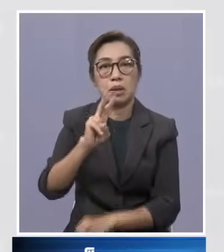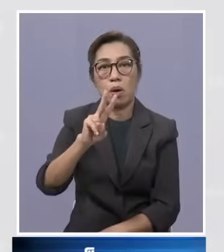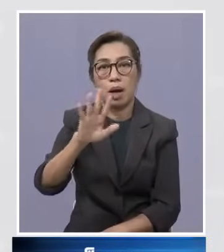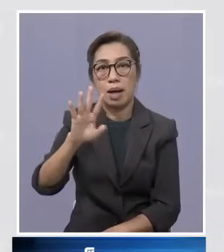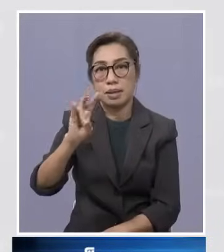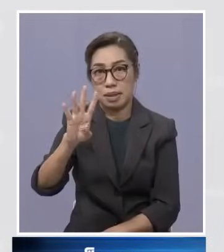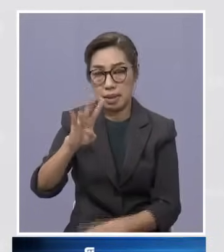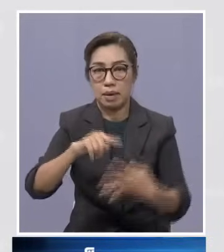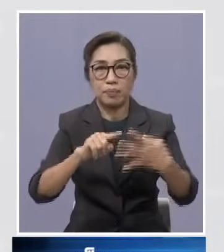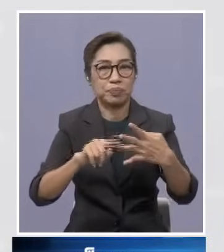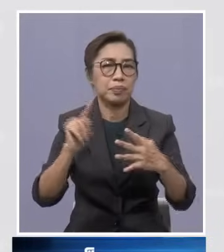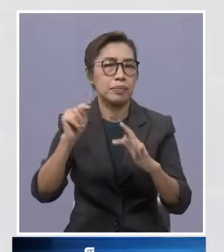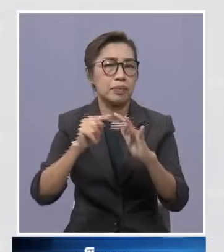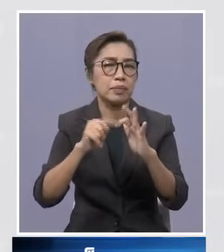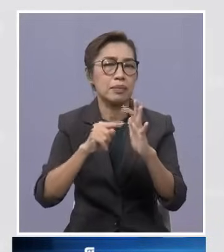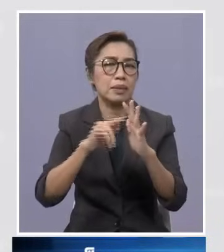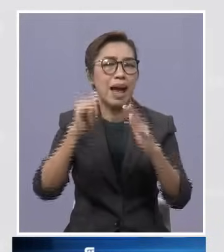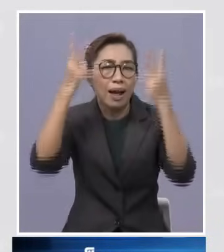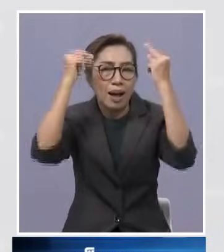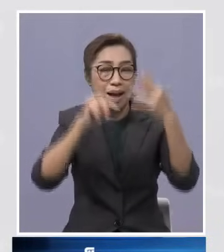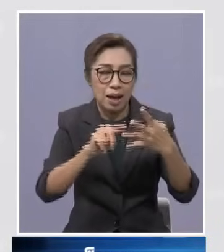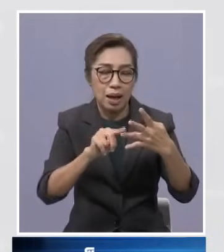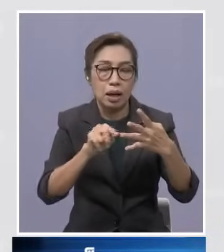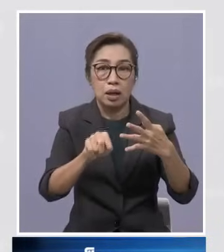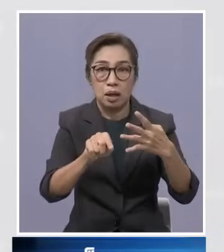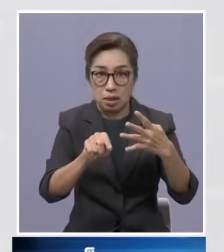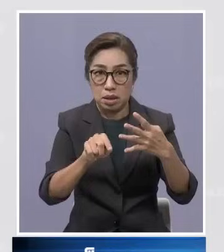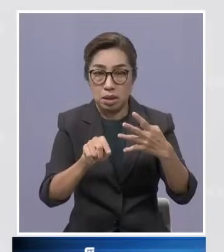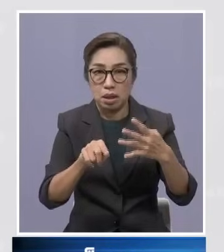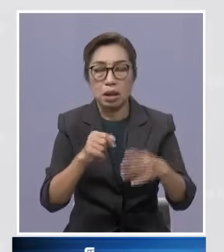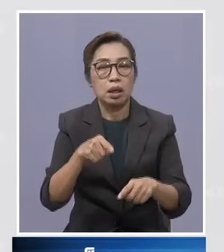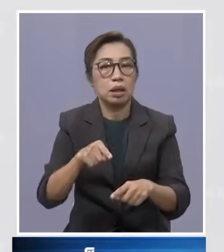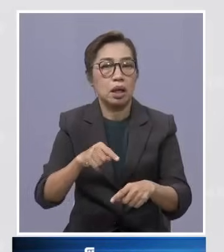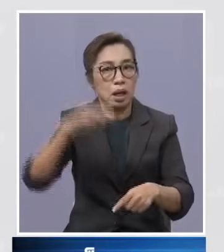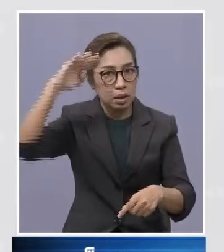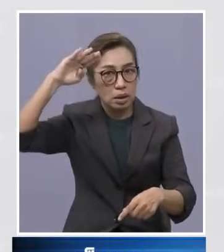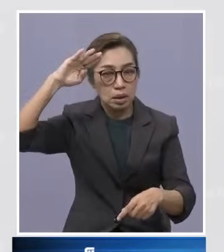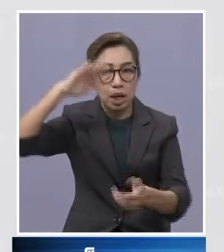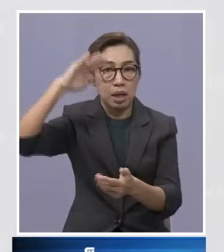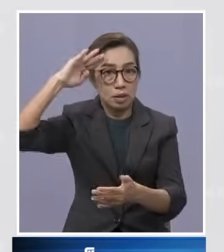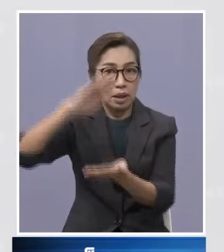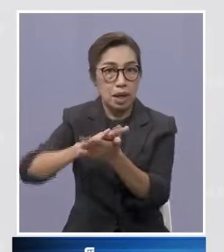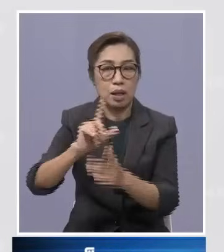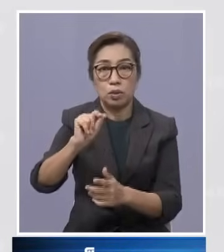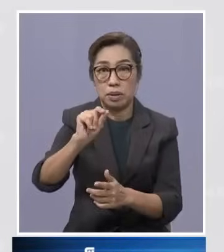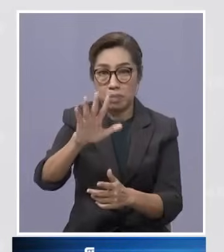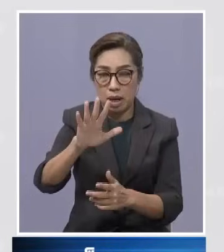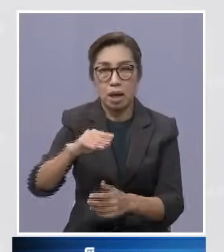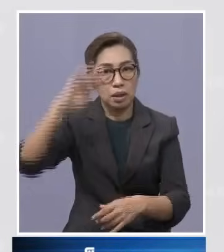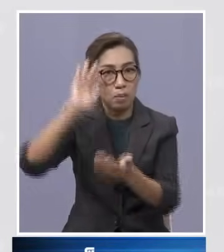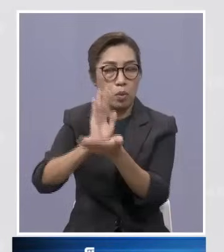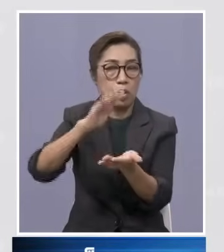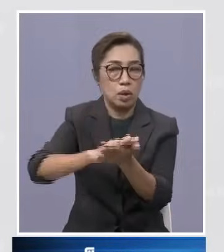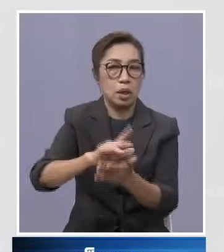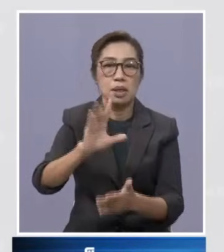พลตำรวจเอกกิตติรัตน์พันเพชรนะครับอยู่ในลำดับที่3เตรียมทหาร25นักเรียนนายร้อยตำรวจรุ่นที่41เก